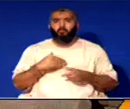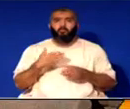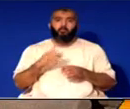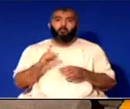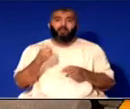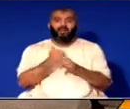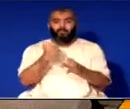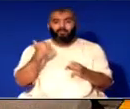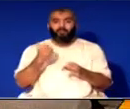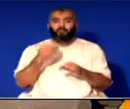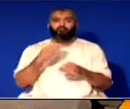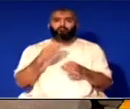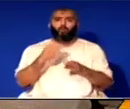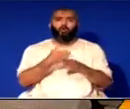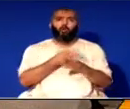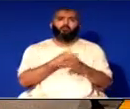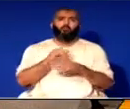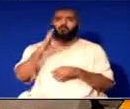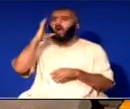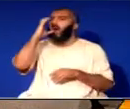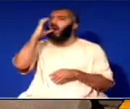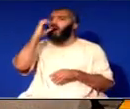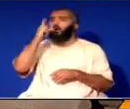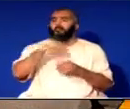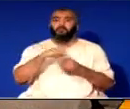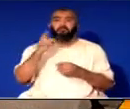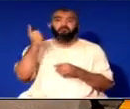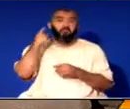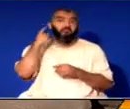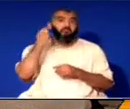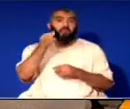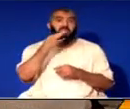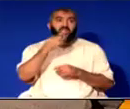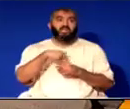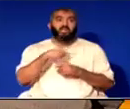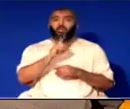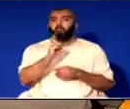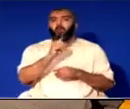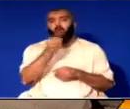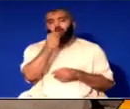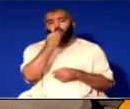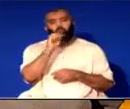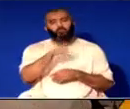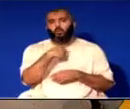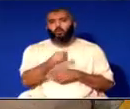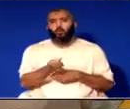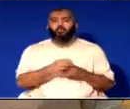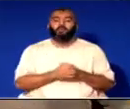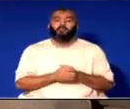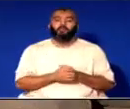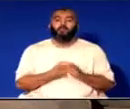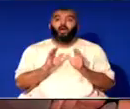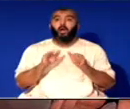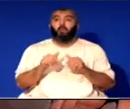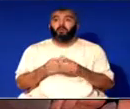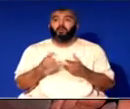البخاخة، وكاين اللي قالوا لها البخاخة غير مفترة باعتبار أنها هواء، فما قولكم في هذا؟ شكرا.